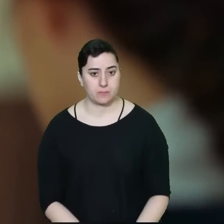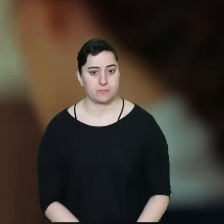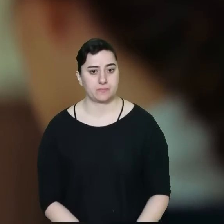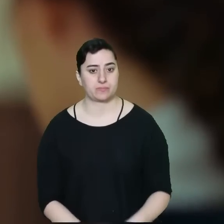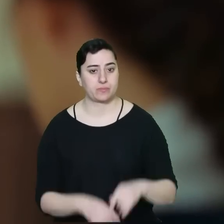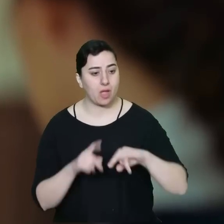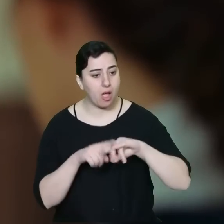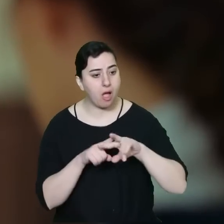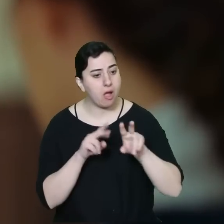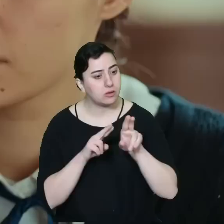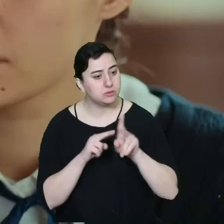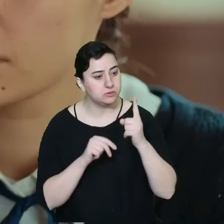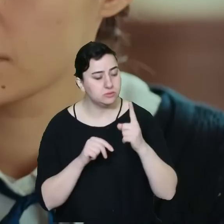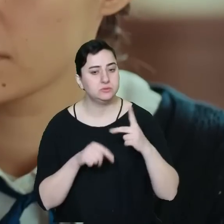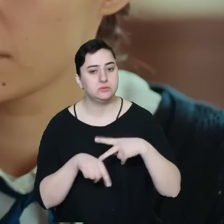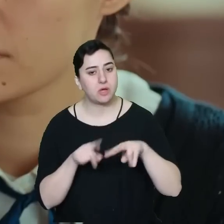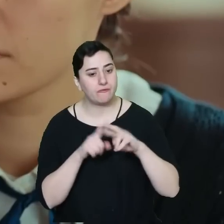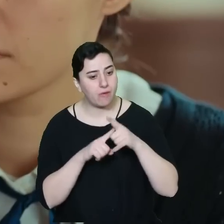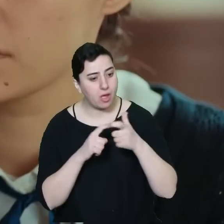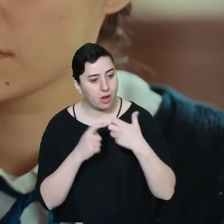Hakkıyla Zafer de vardı yanında.